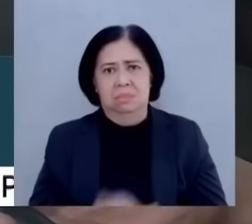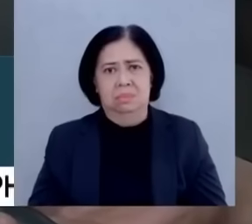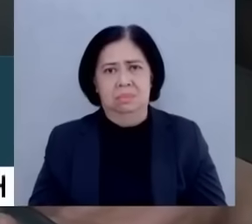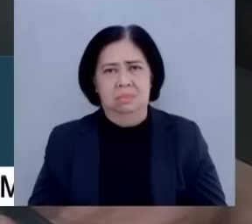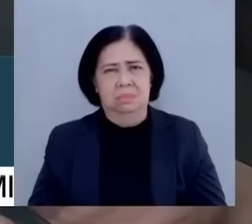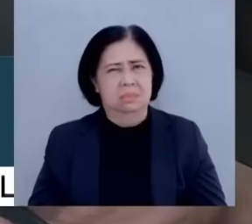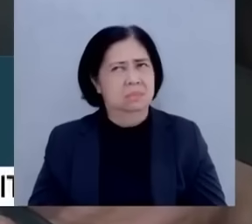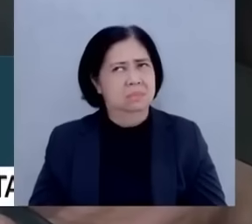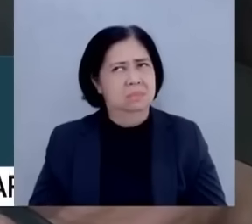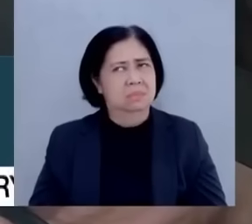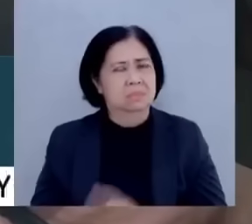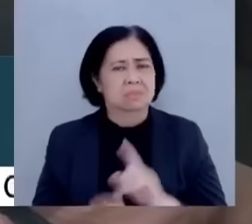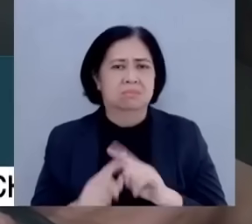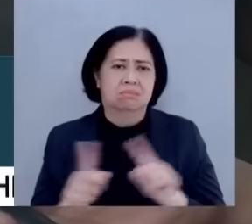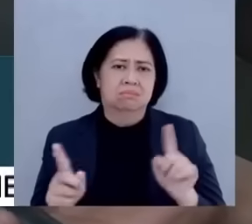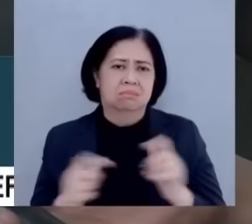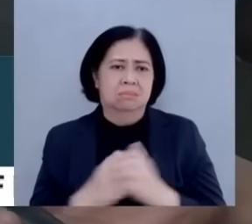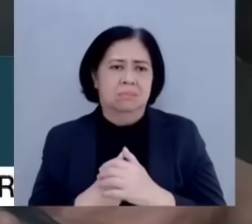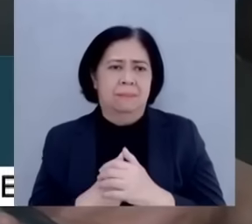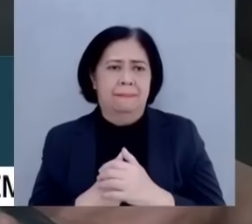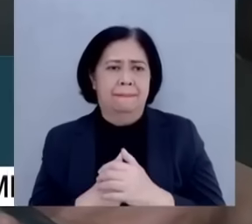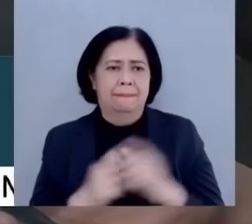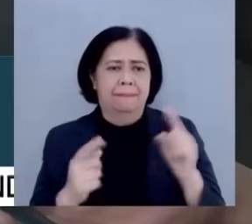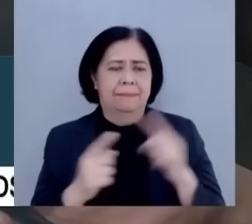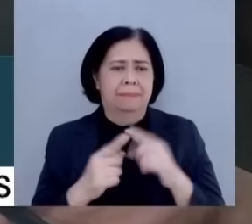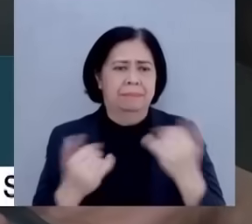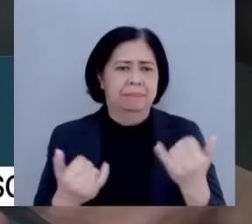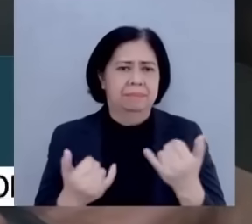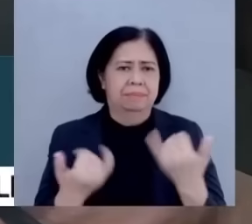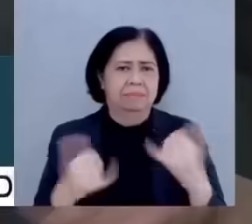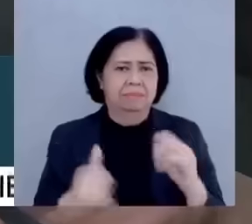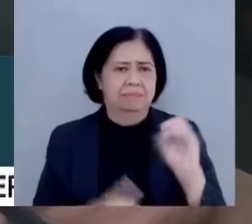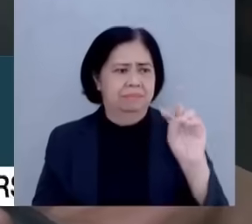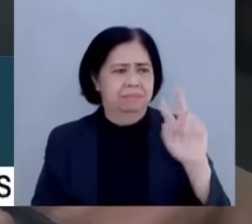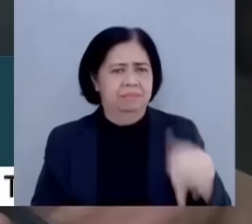somehow, hanggang ngayon, OVP pa lang din ang